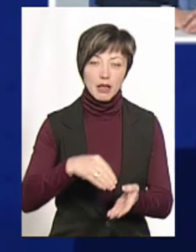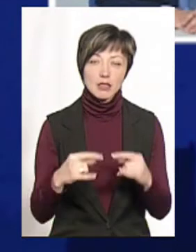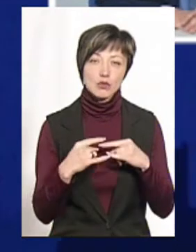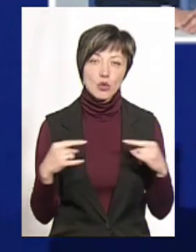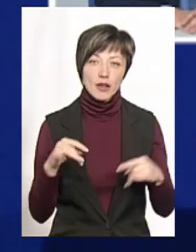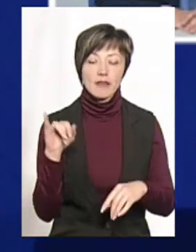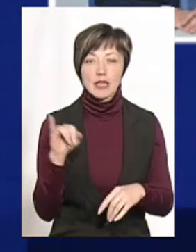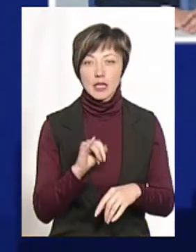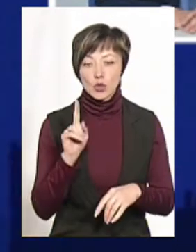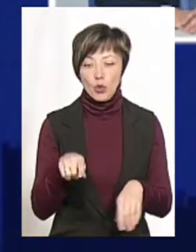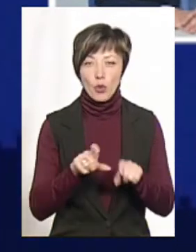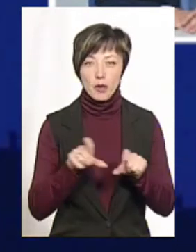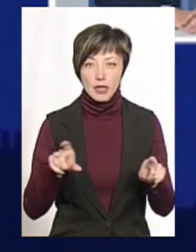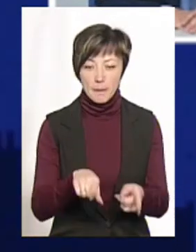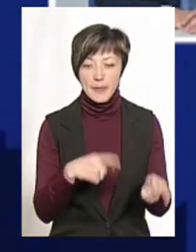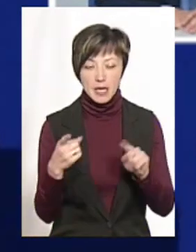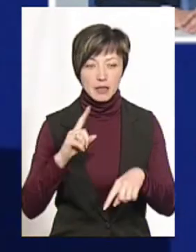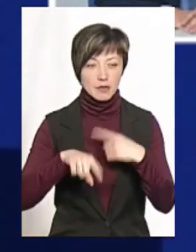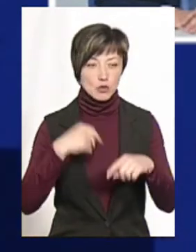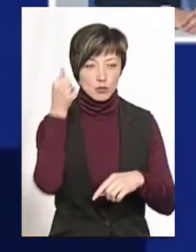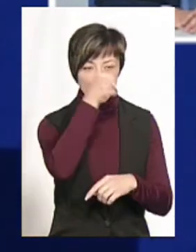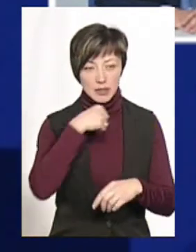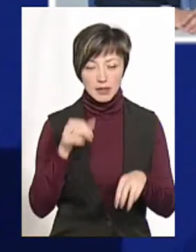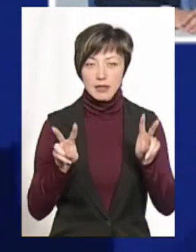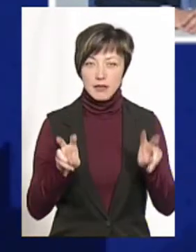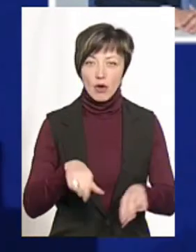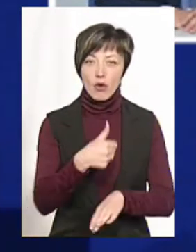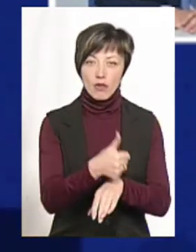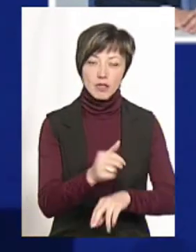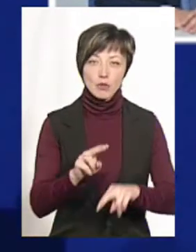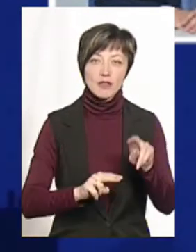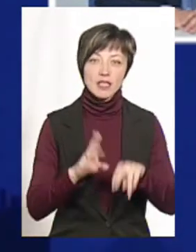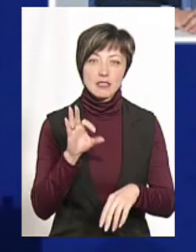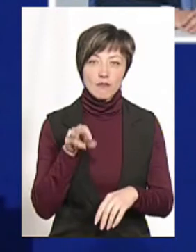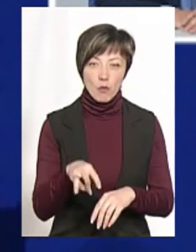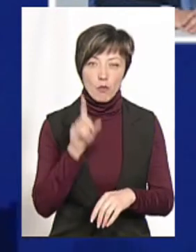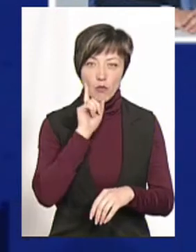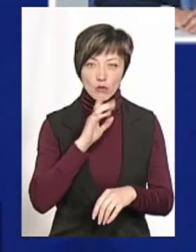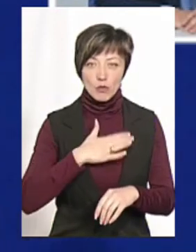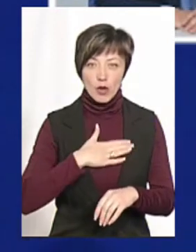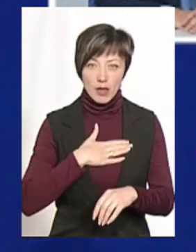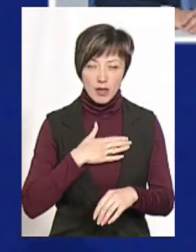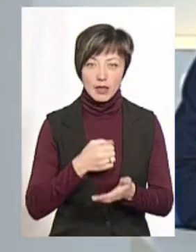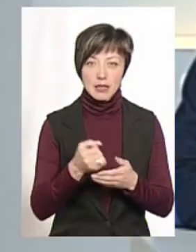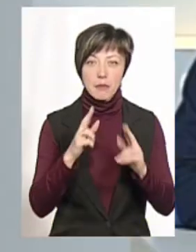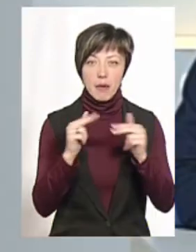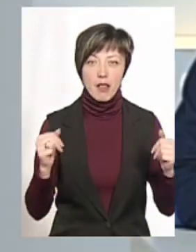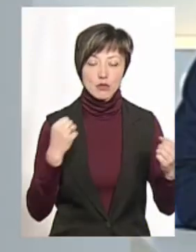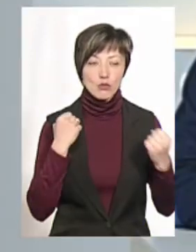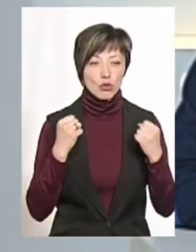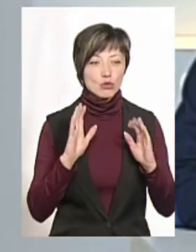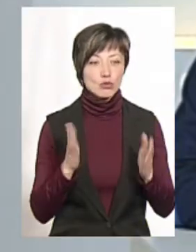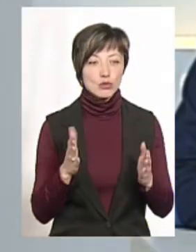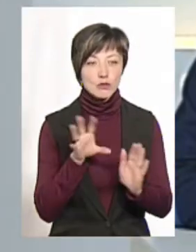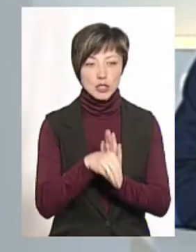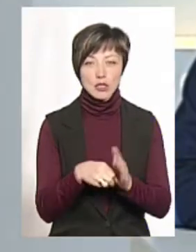столів. Ну і той об'єкт, який перейде в наступний рік, я його називаю, напевно, головним будівництвом поки що моєї каденції, це палац спорту,